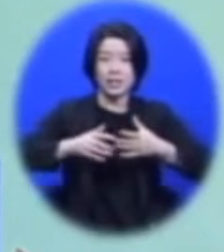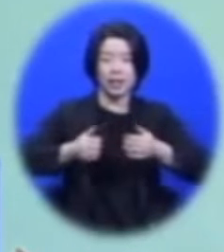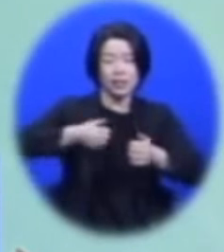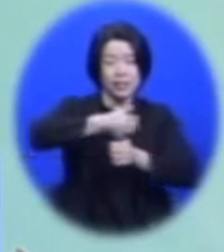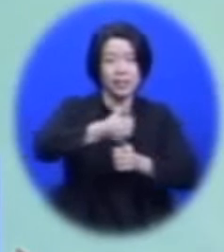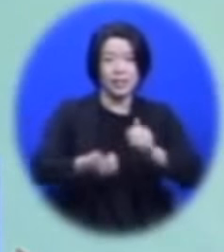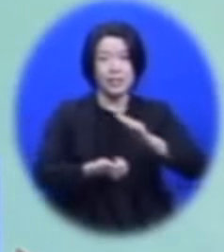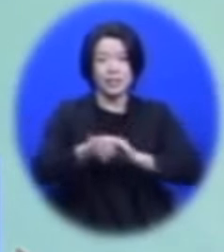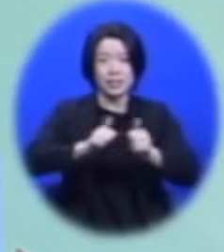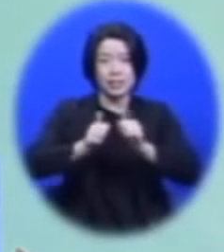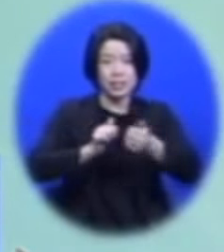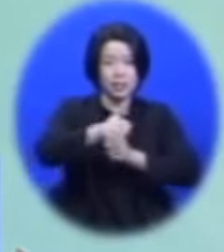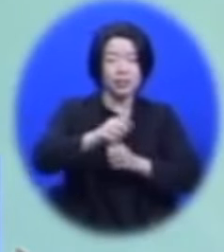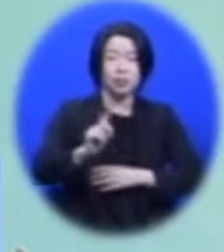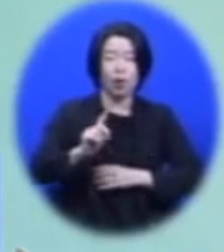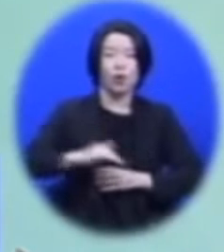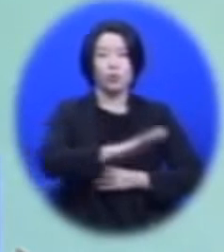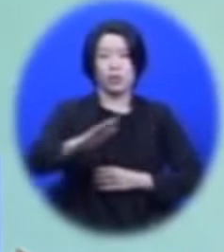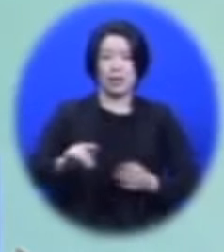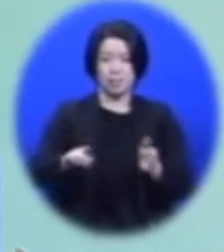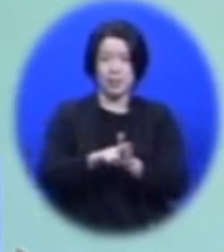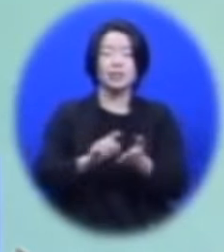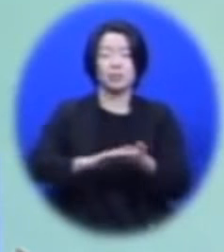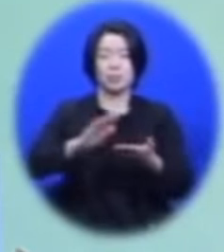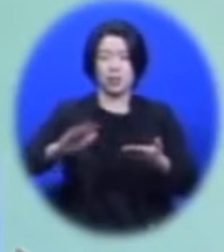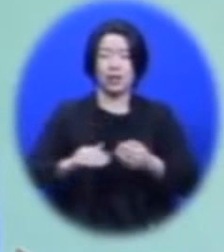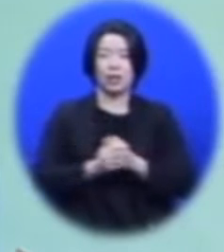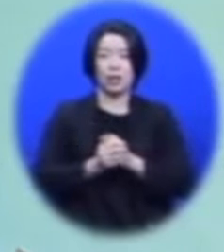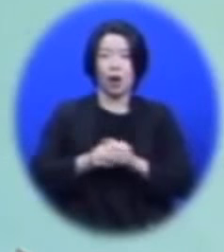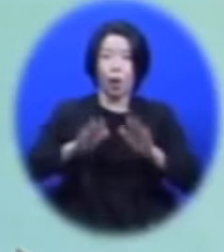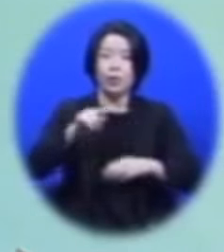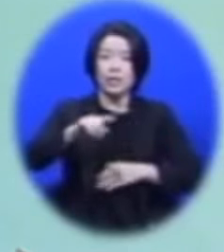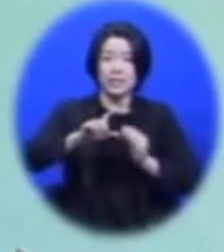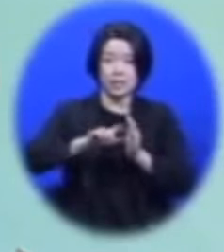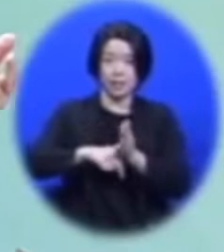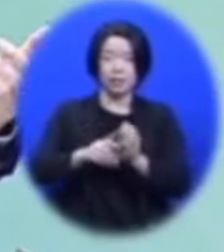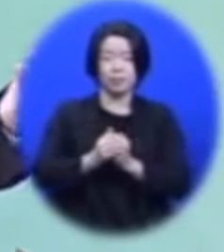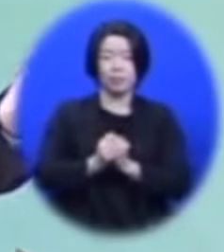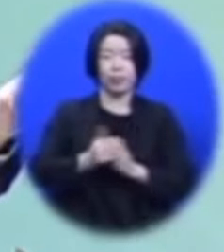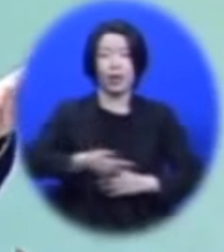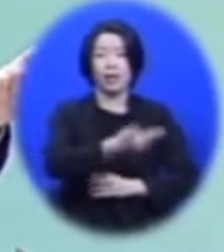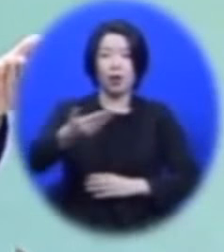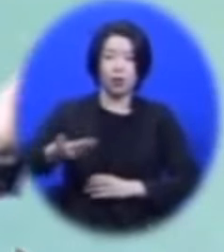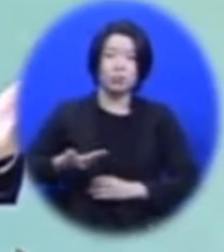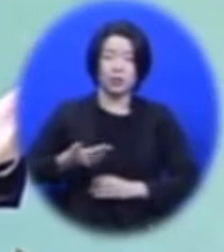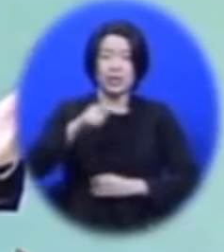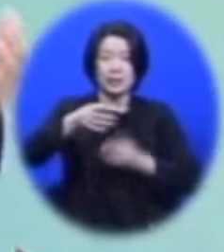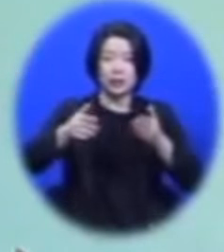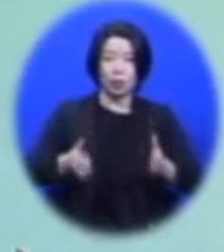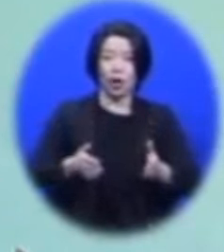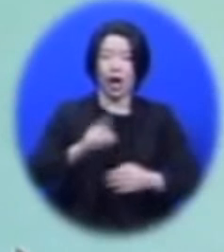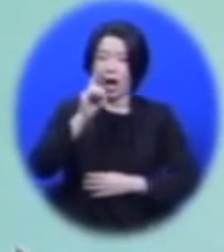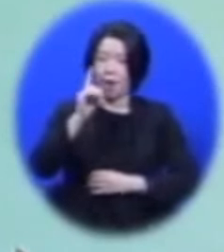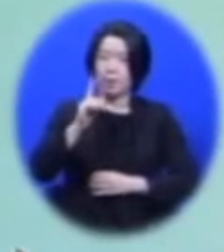승리는 이것이니 곧 우리의 믿음입니다. 오늘 이 시간에 여러분들이 그동안에